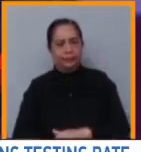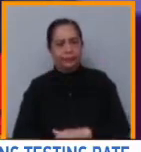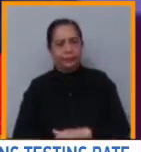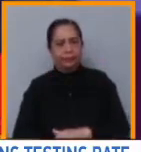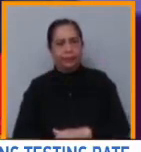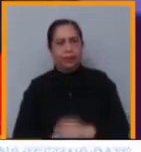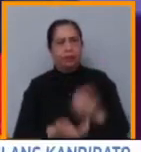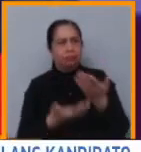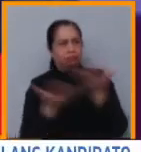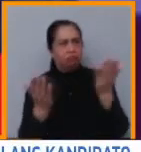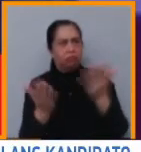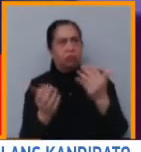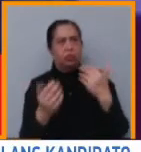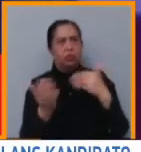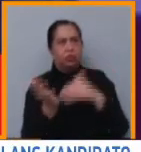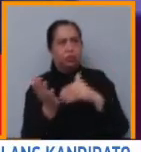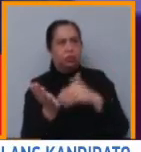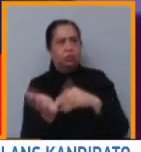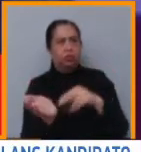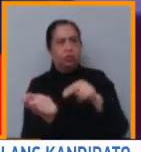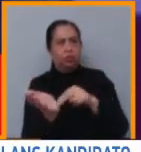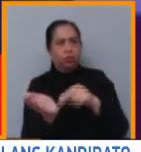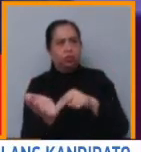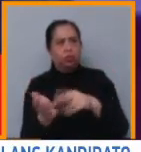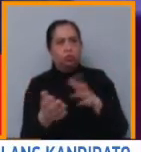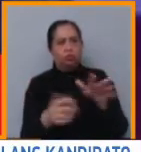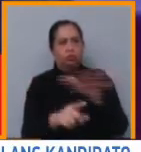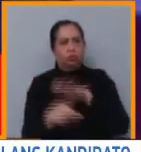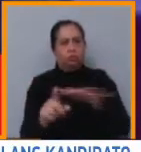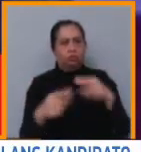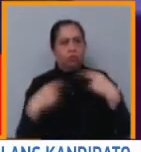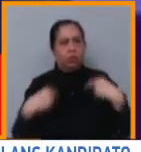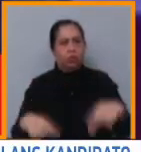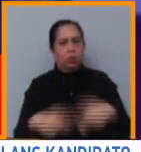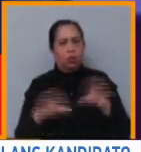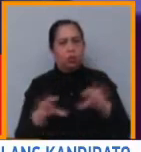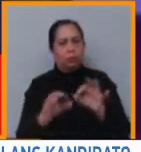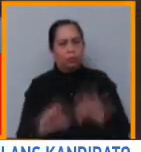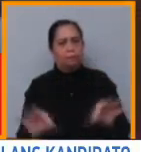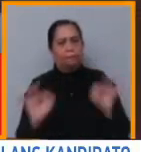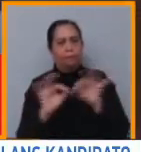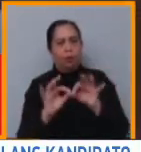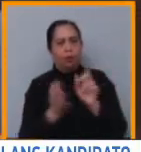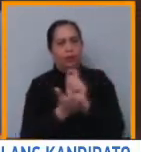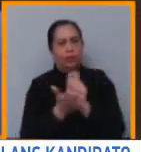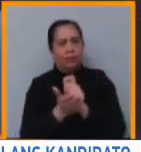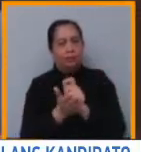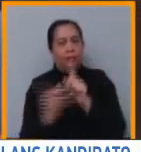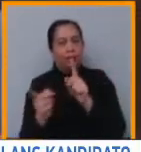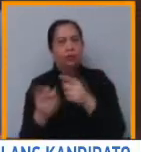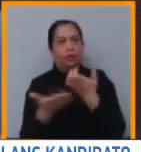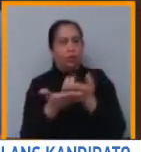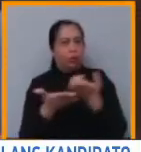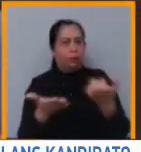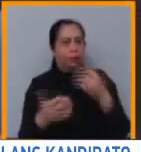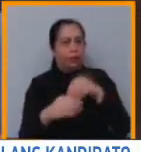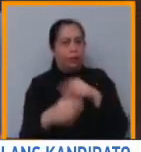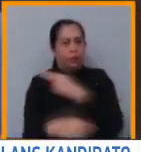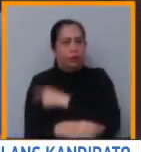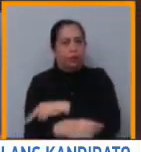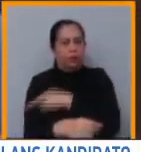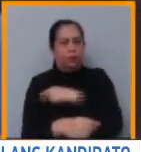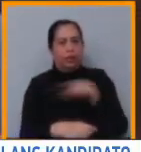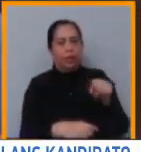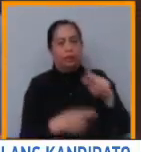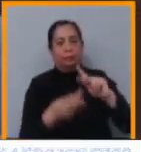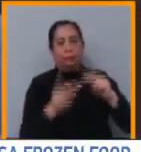healthcare workers. At importante po ano, yung mga equipments, hospital equipments. Ang running mate niyang si Rizalito David,